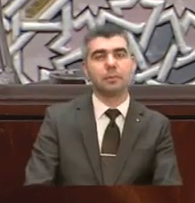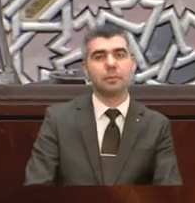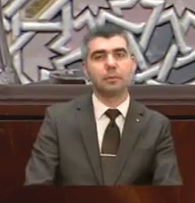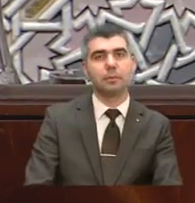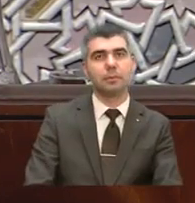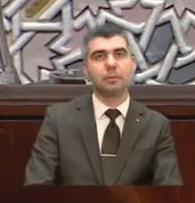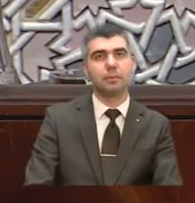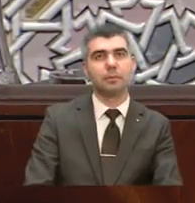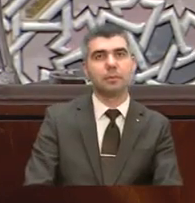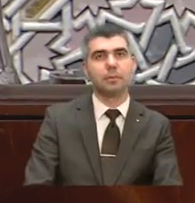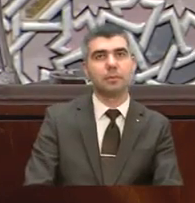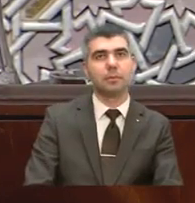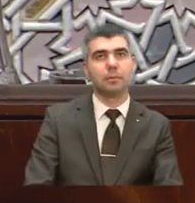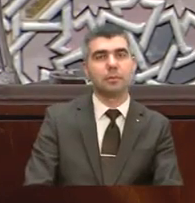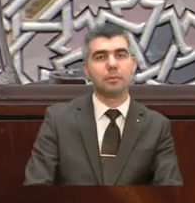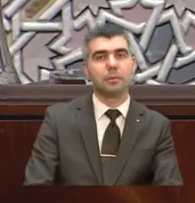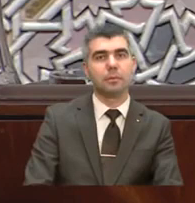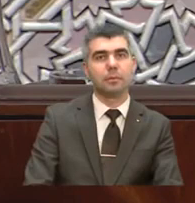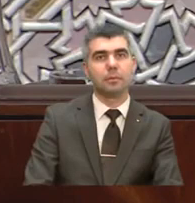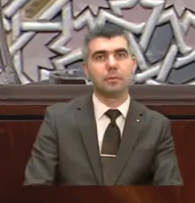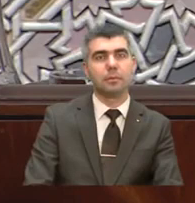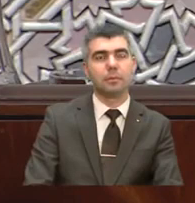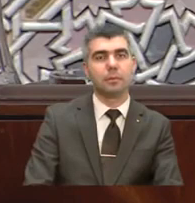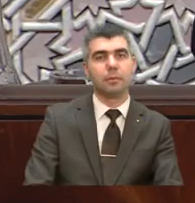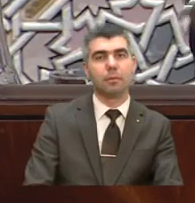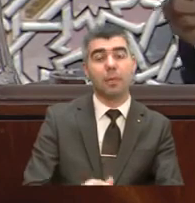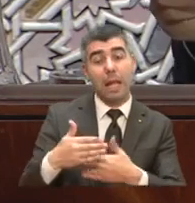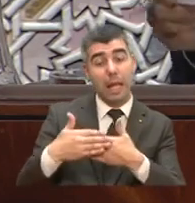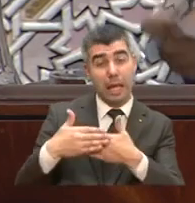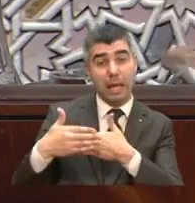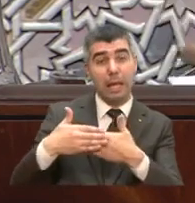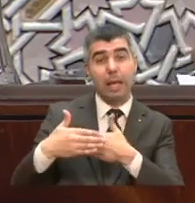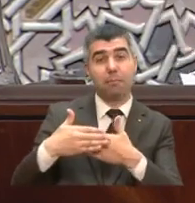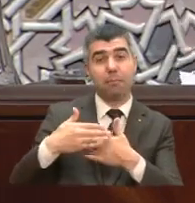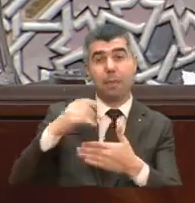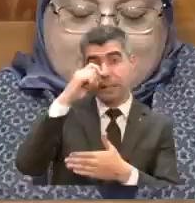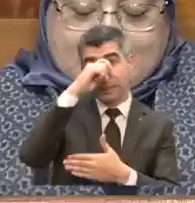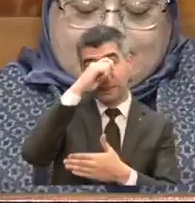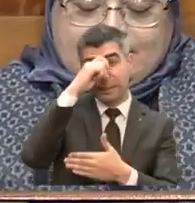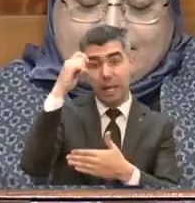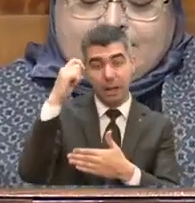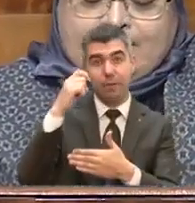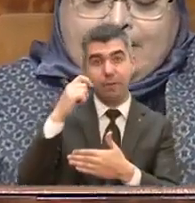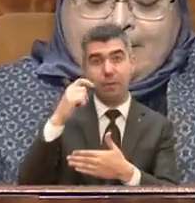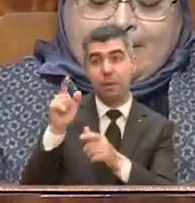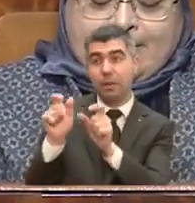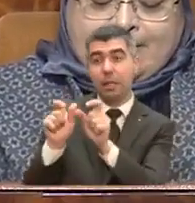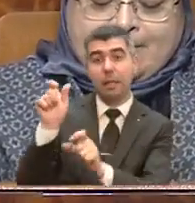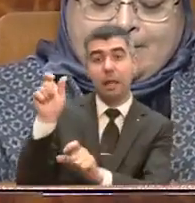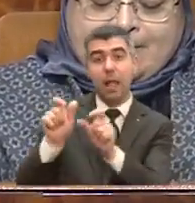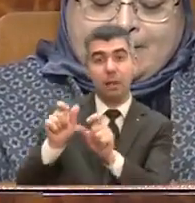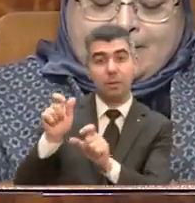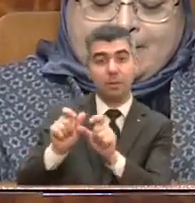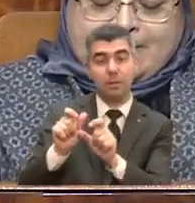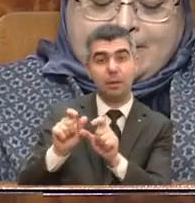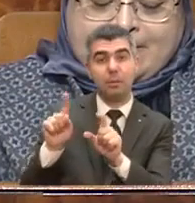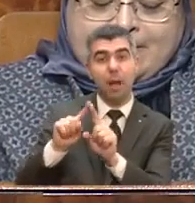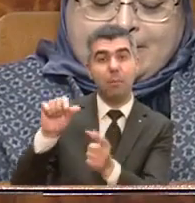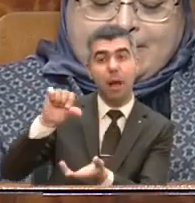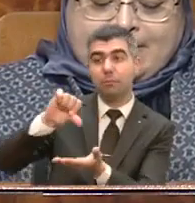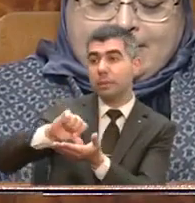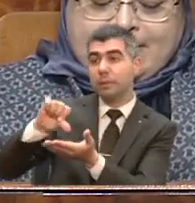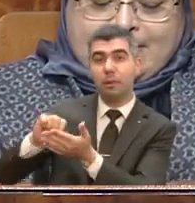السؤال. شكراً. مع حلول الصيف سيد الوزير تزداد معاناة ساكنة العالم القروي في